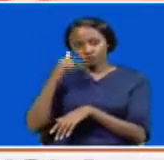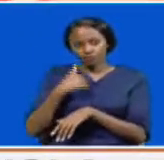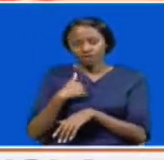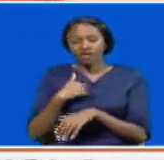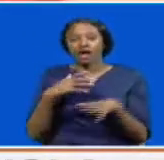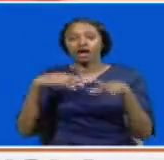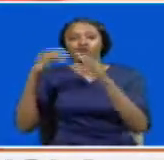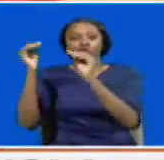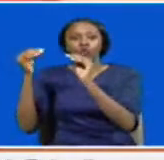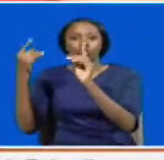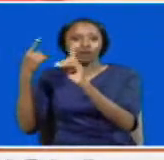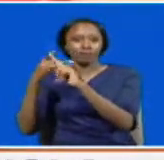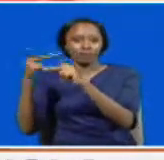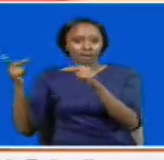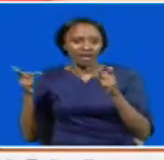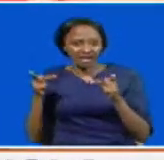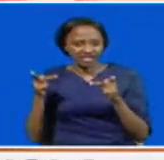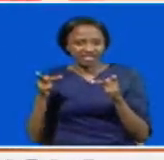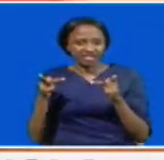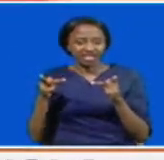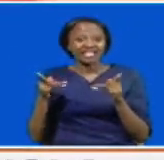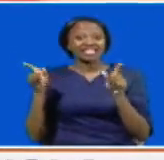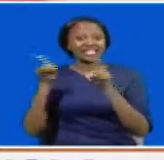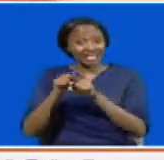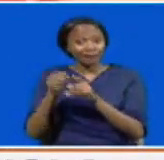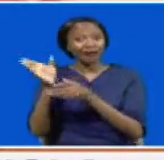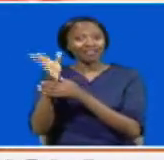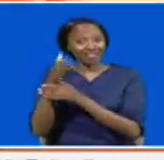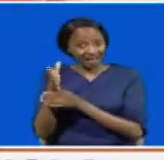mami. Amesahau kama on Thursday,